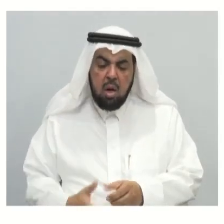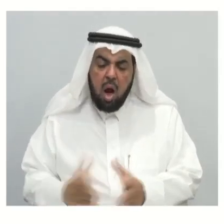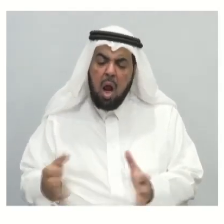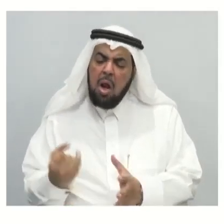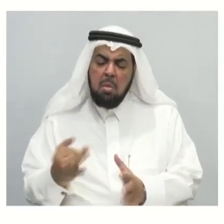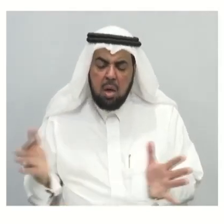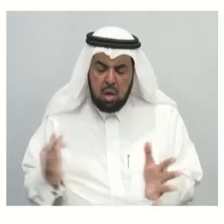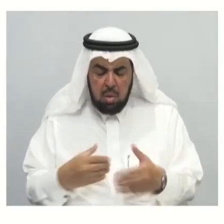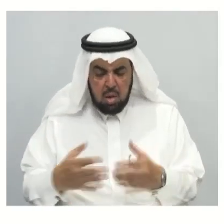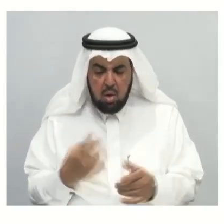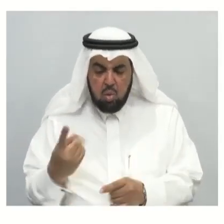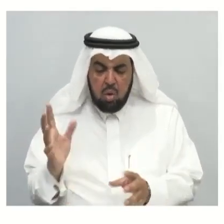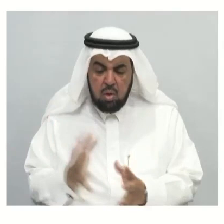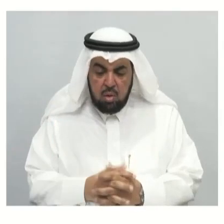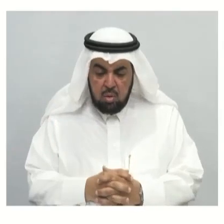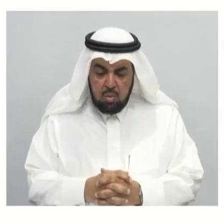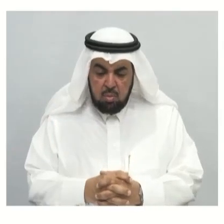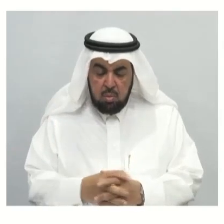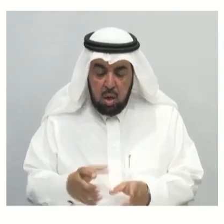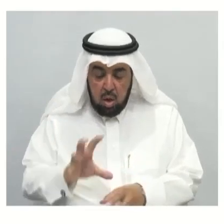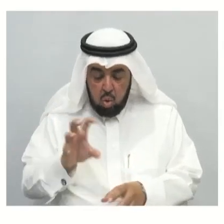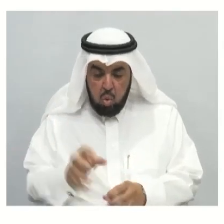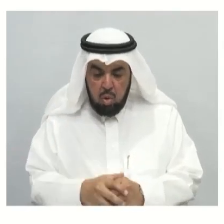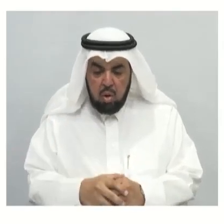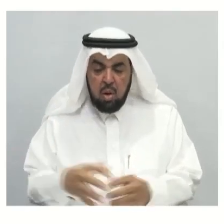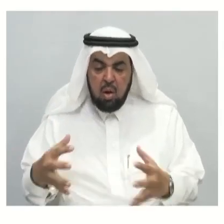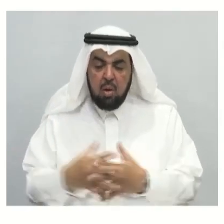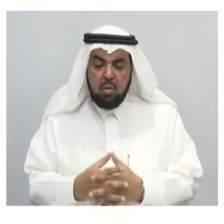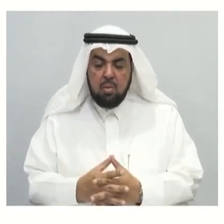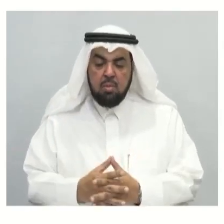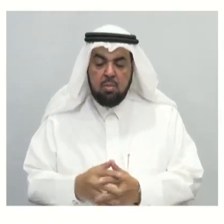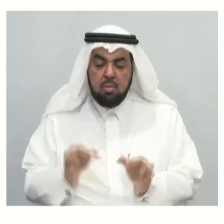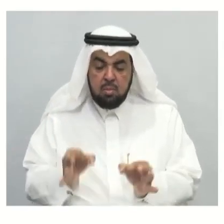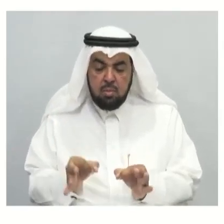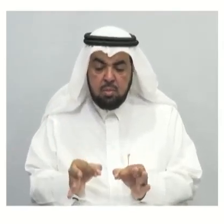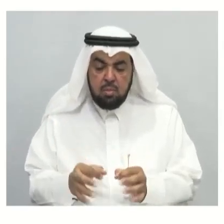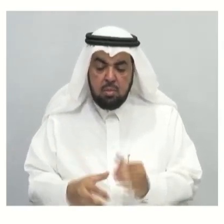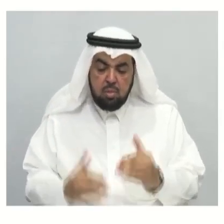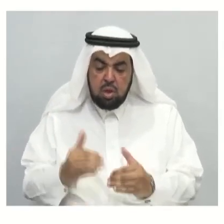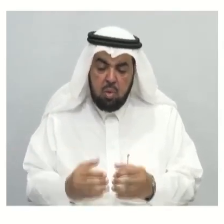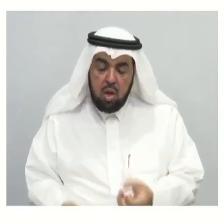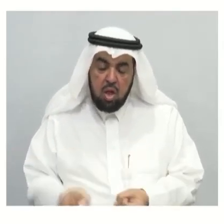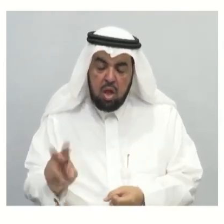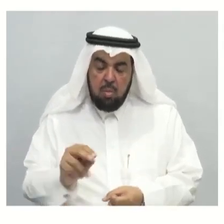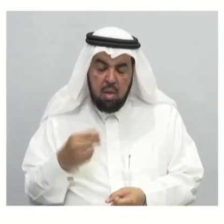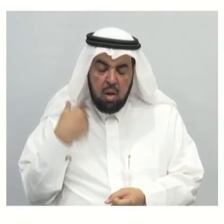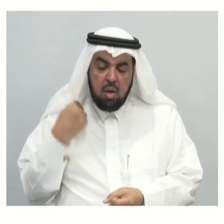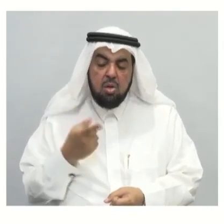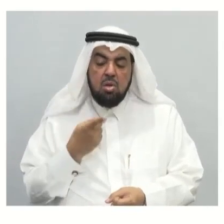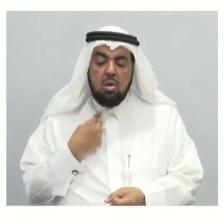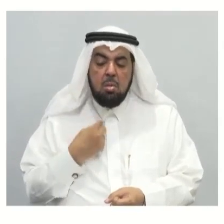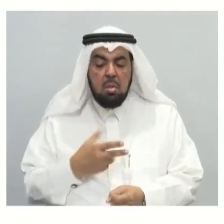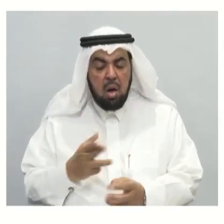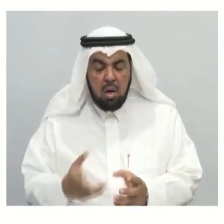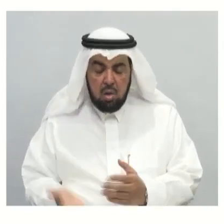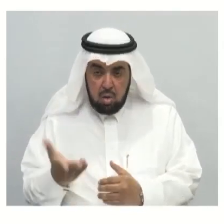عددهم علما بان من حق الدول الاعضاء ان تحدد مستوى التمثيل الذي قد